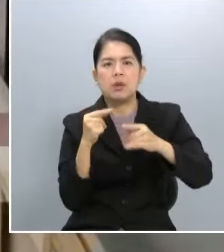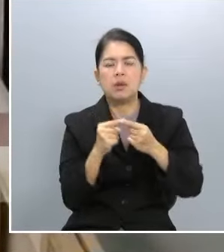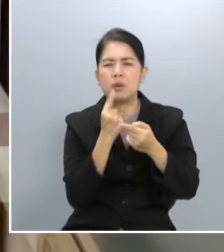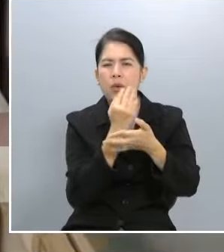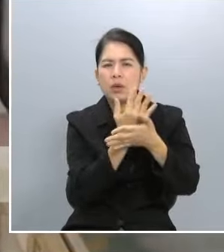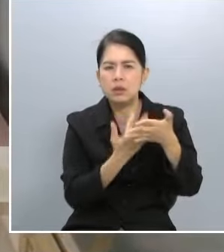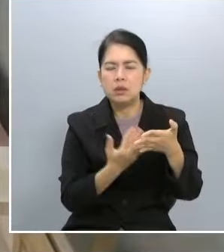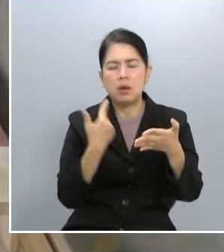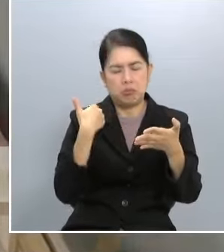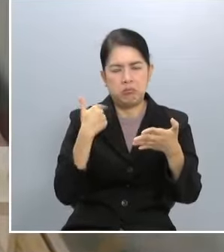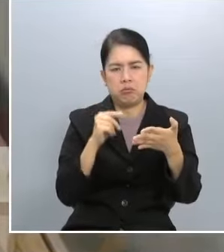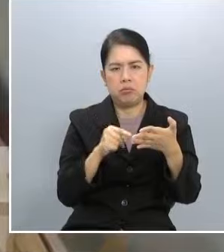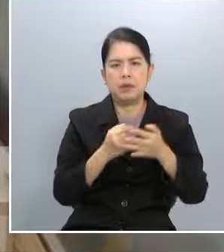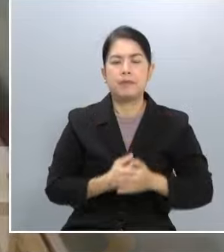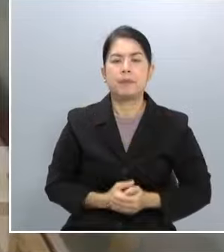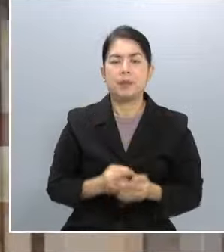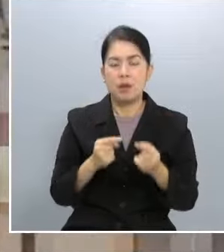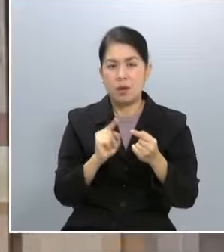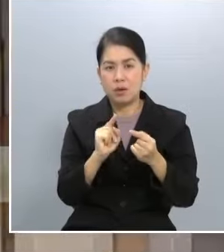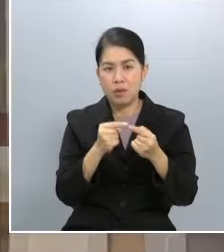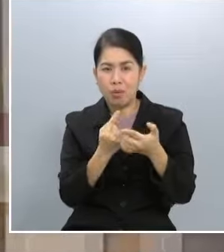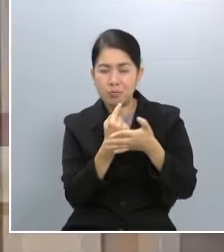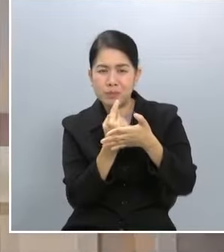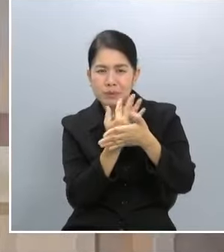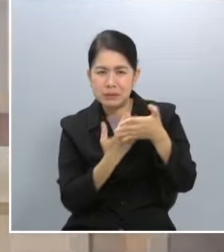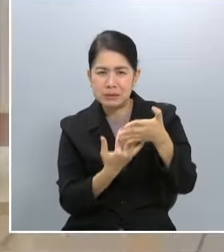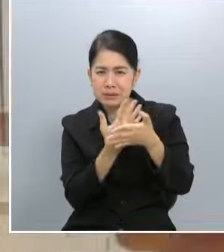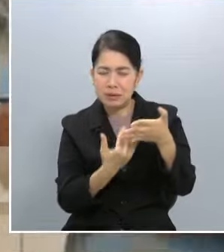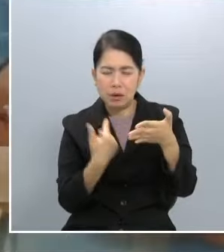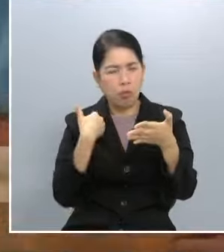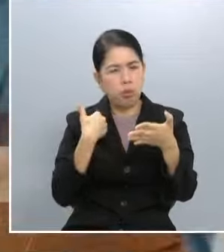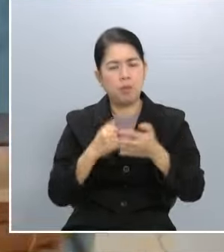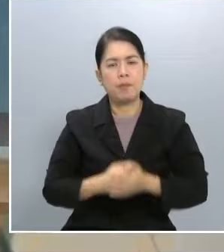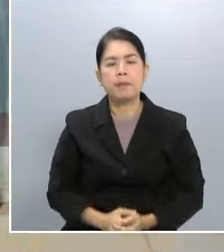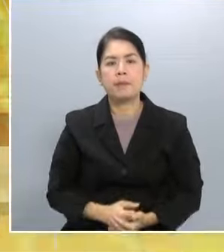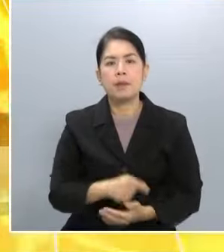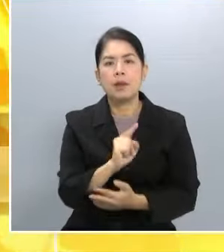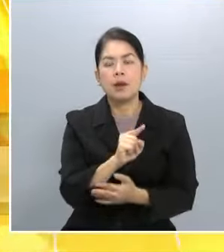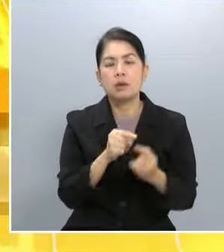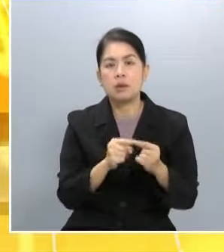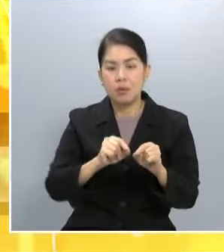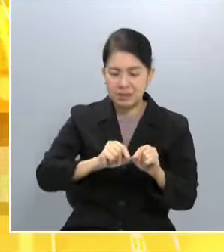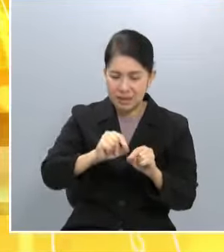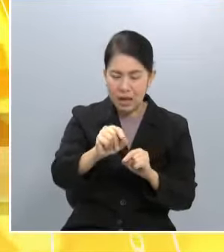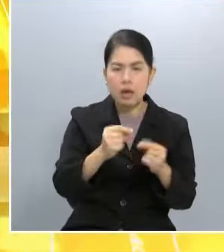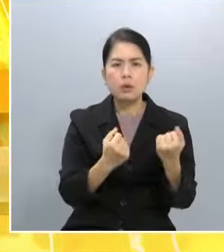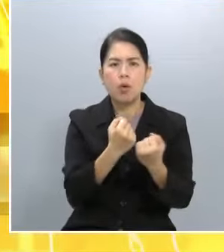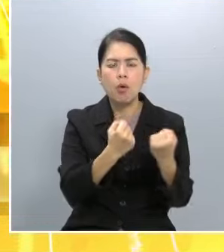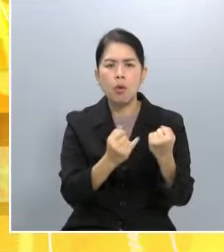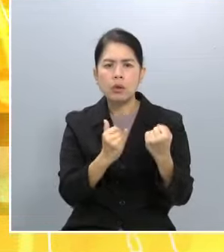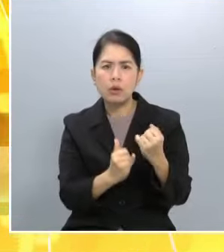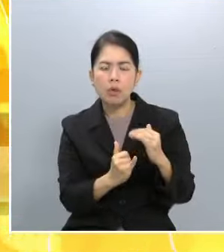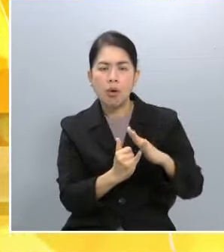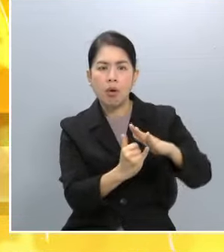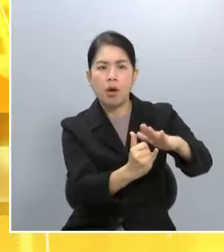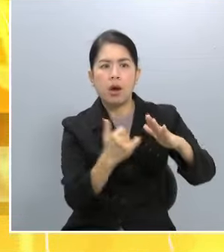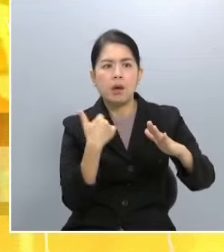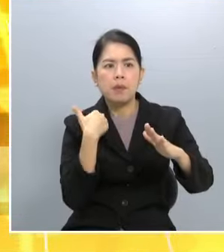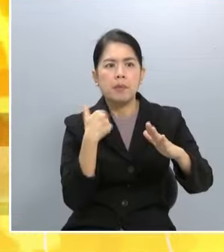การช็อกนะคะ คือลากไป300เมตรแล้วระหว่างทางที่ลากไปเนี่ยคือเลือดตลอดทางเล